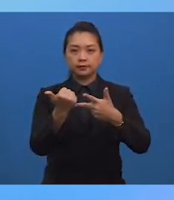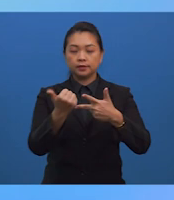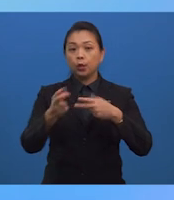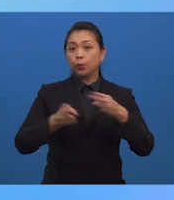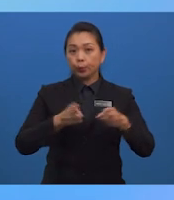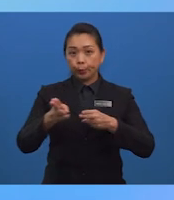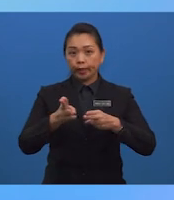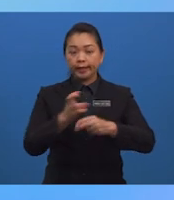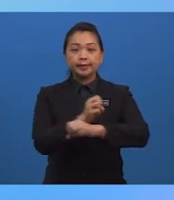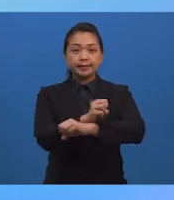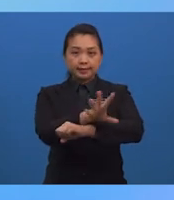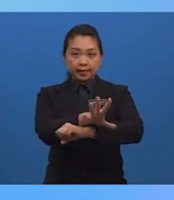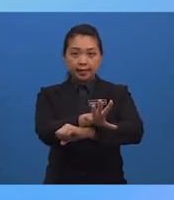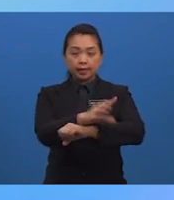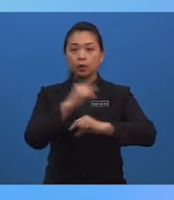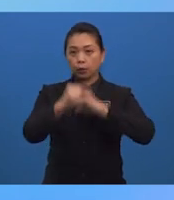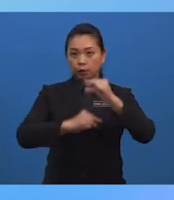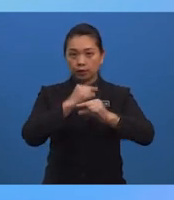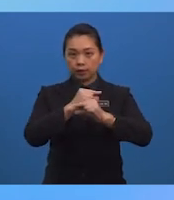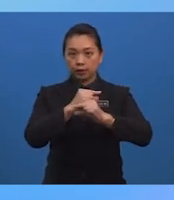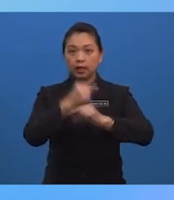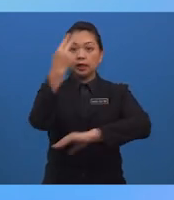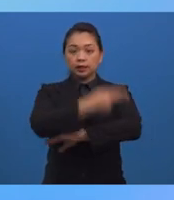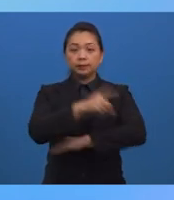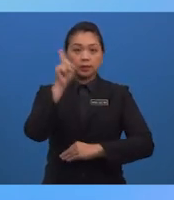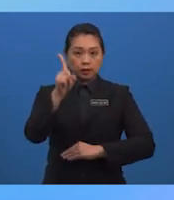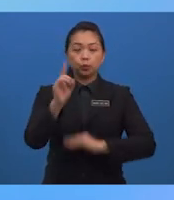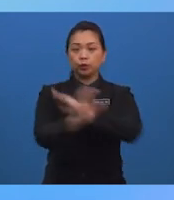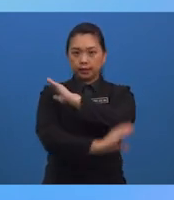menghuraikan kesan globalisasi terhadap sesebuah negara.